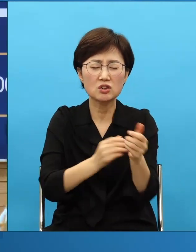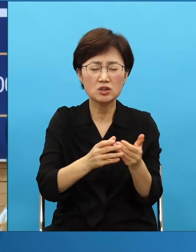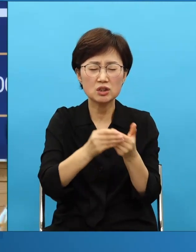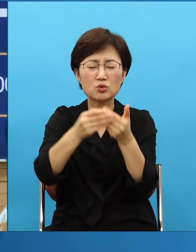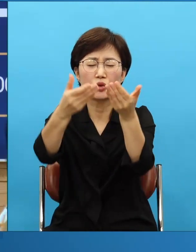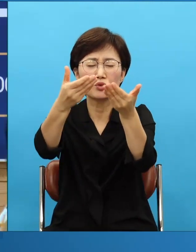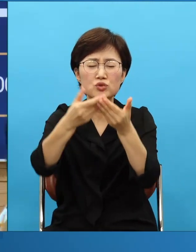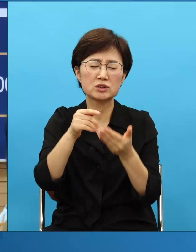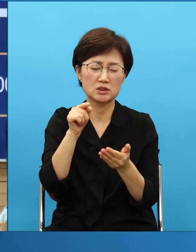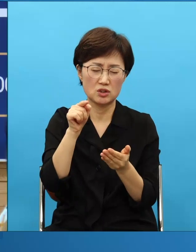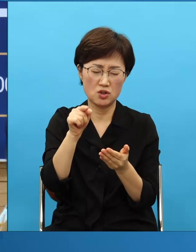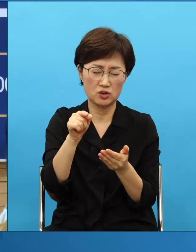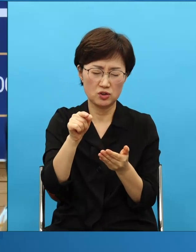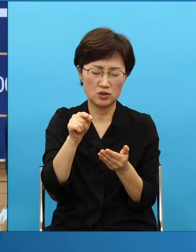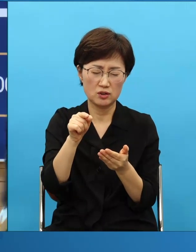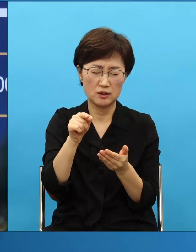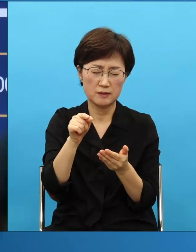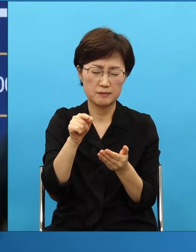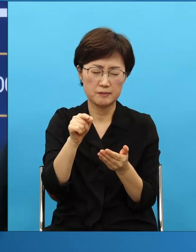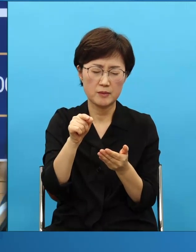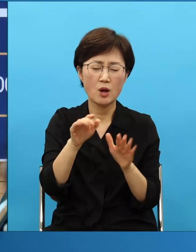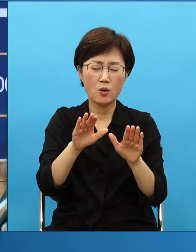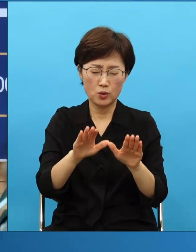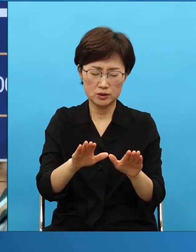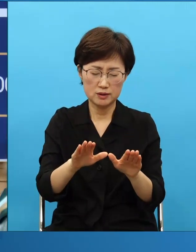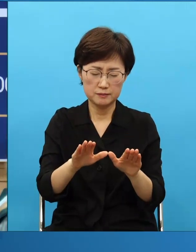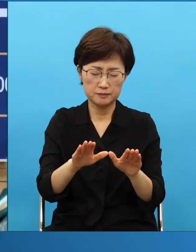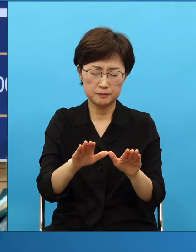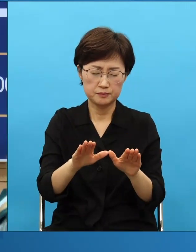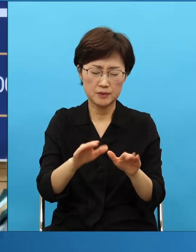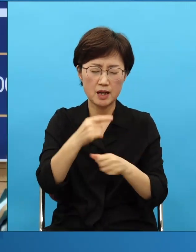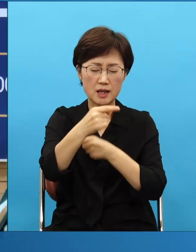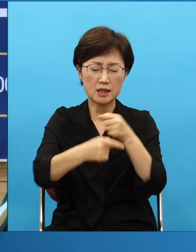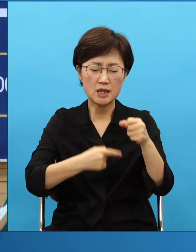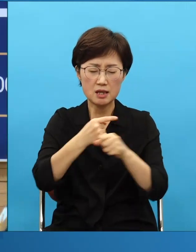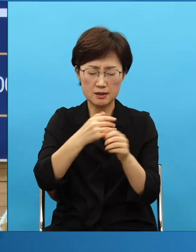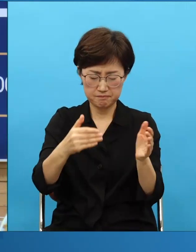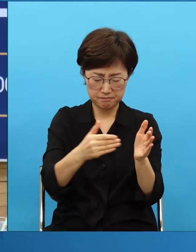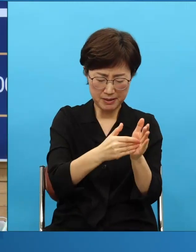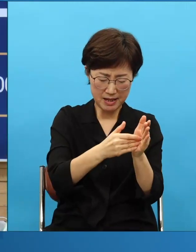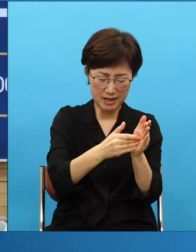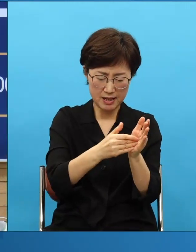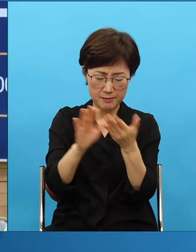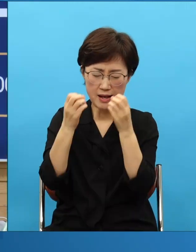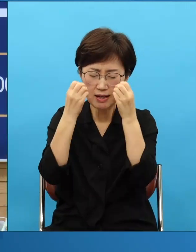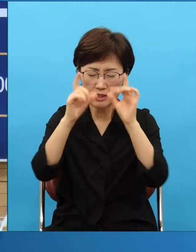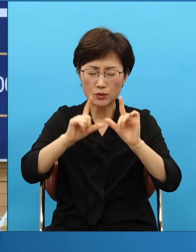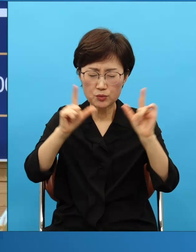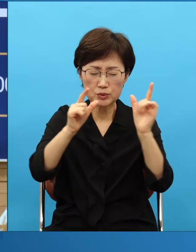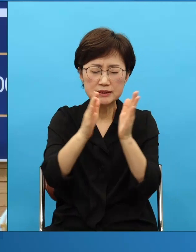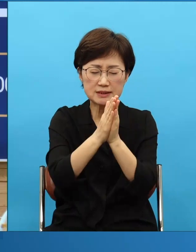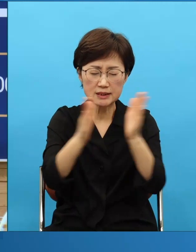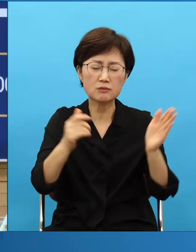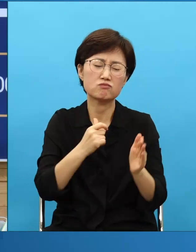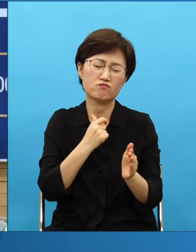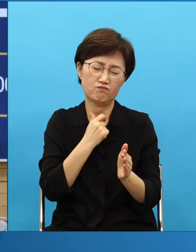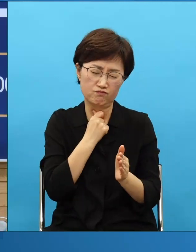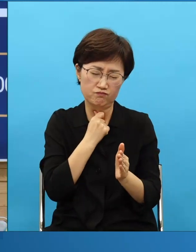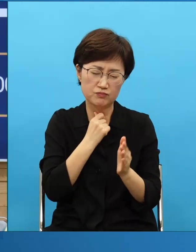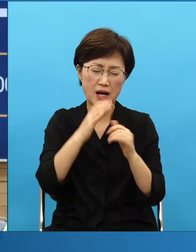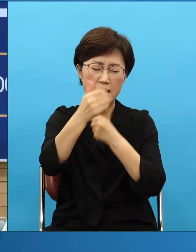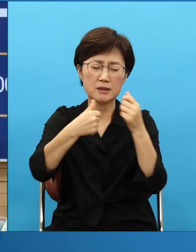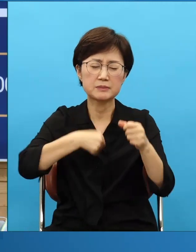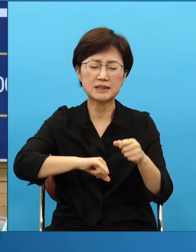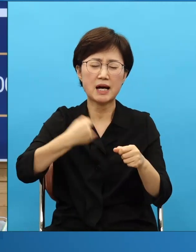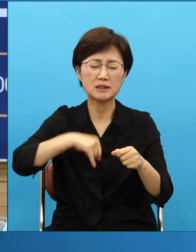the power and the guidance of the Holy Spirit, 오늘 한 해를 마무리하고 새로 시작하는 모든 하나님의 사람들